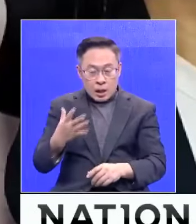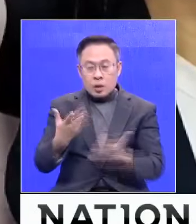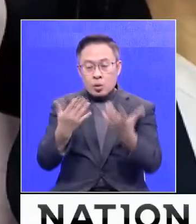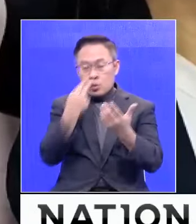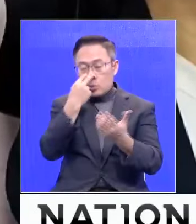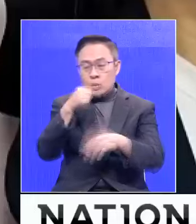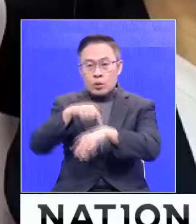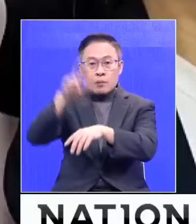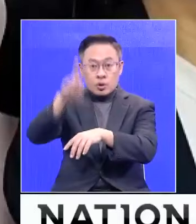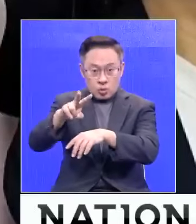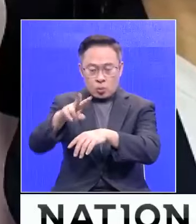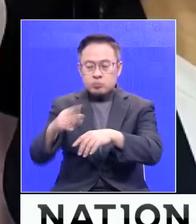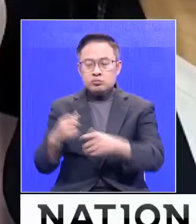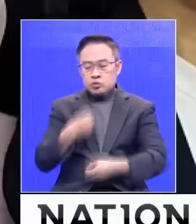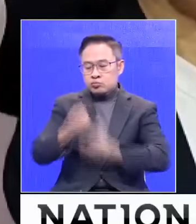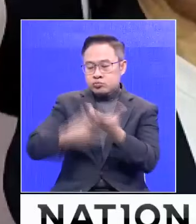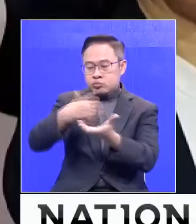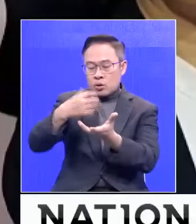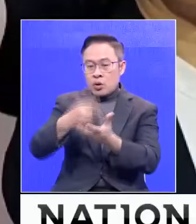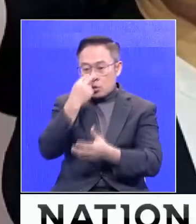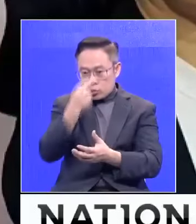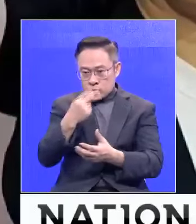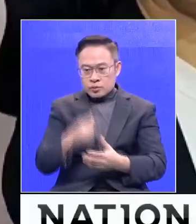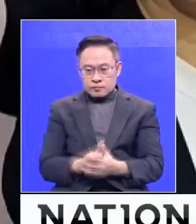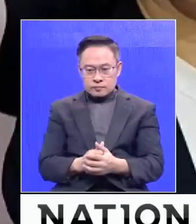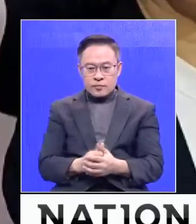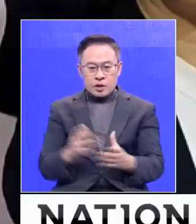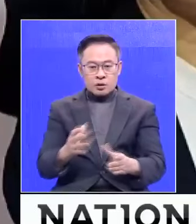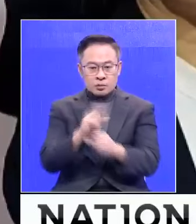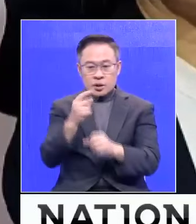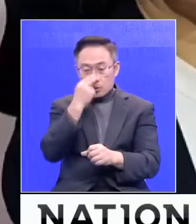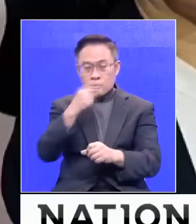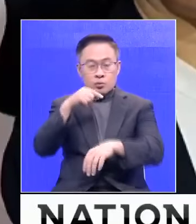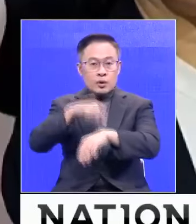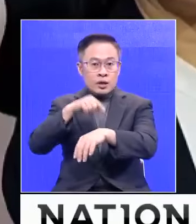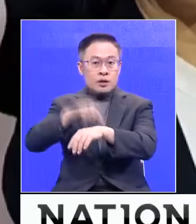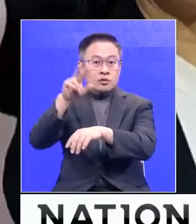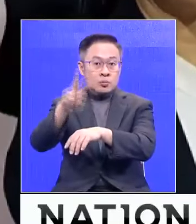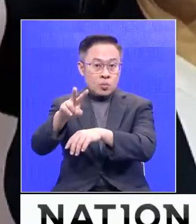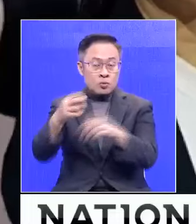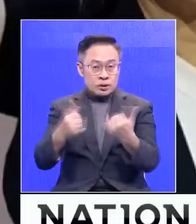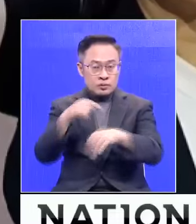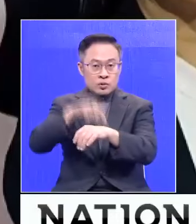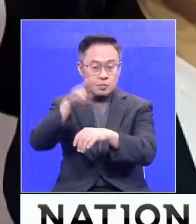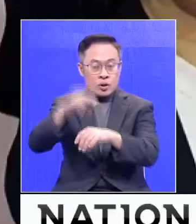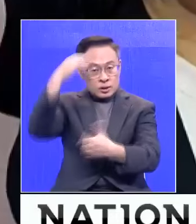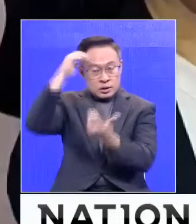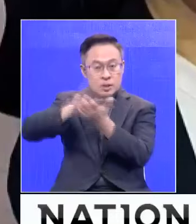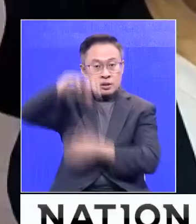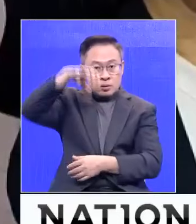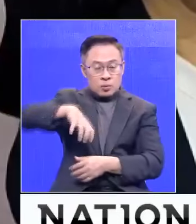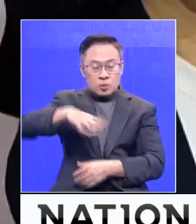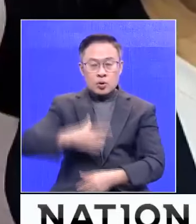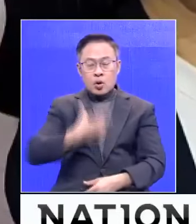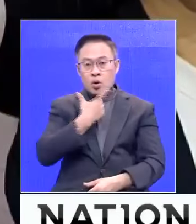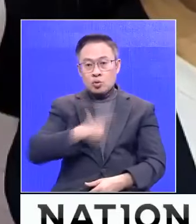างฝั่งลูกหนี้ด้วยแล้วฝั่งเจ้าหนี้ก็จะไปด้วยก็ต้องรอดูว่าผลจะออกมาเป็นยังไงนะช่วงบ่าย ๆเขาบอกว่าบ่าย2นี่สน.ทองหล่อนี่คือแบบน่าจะ